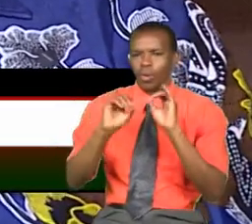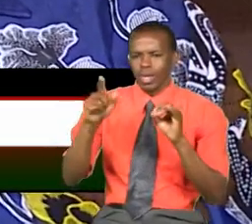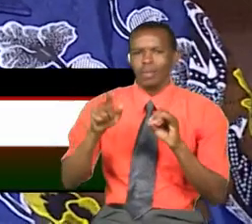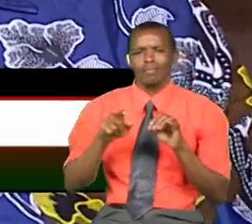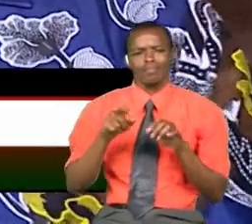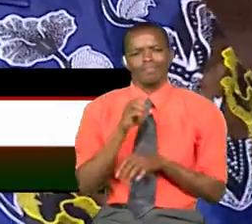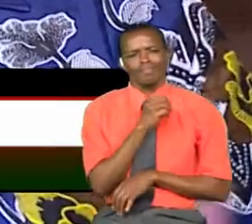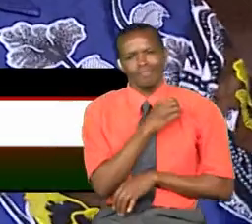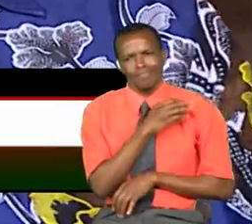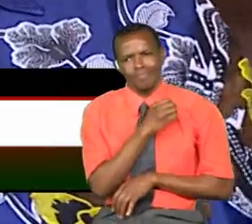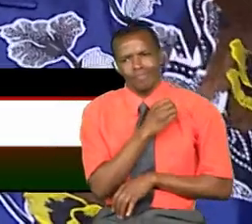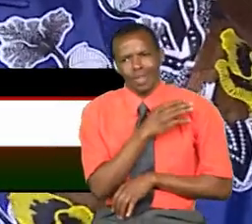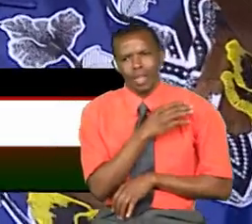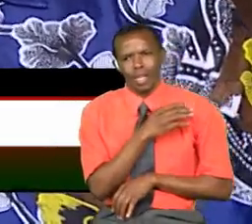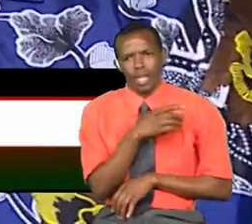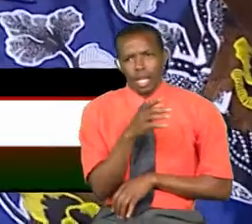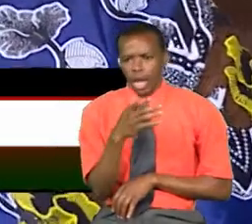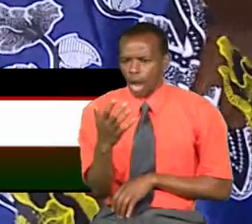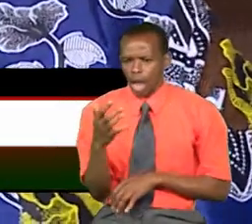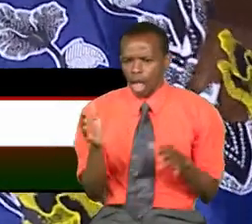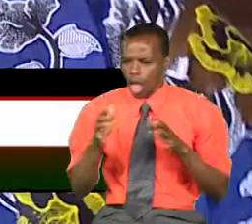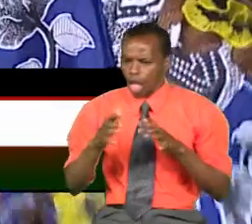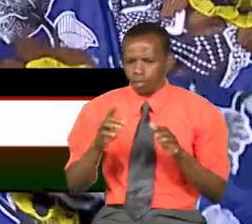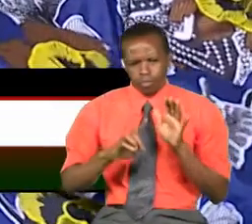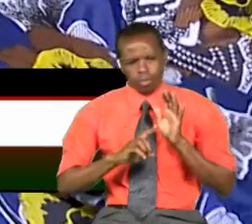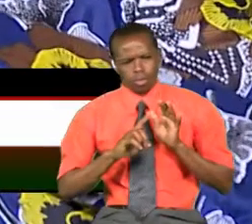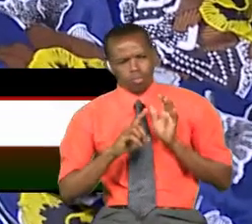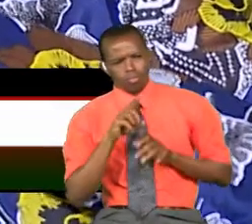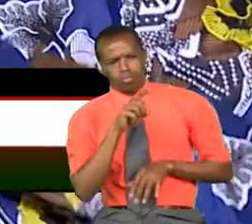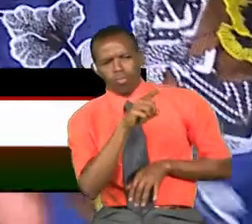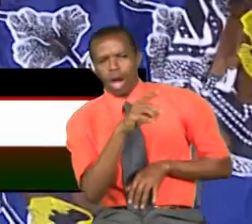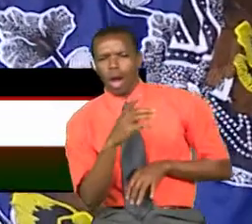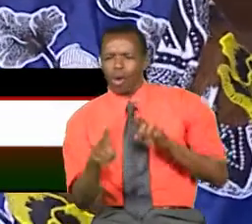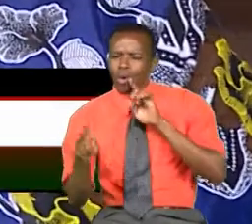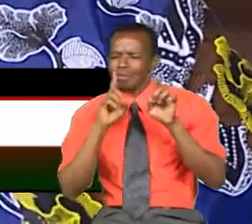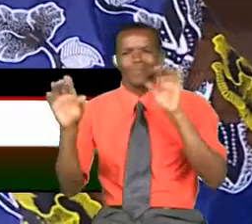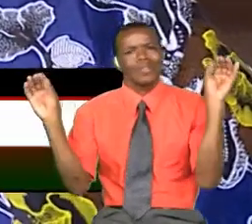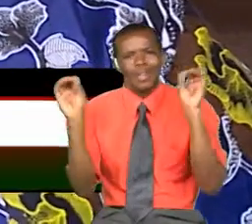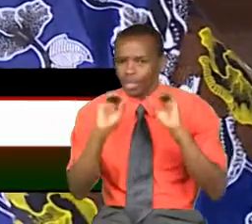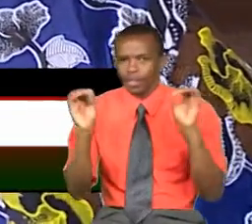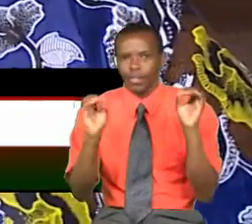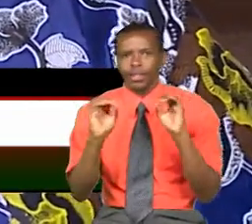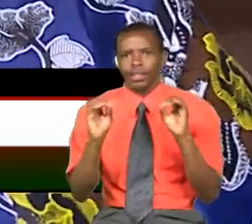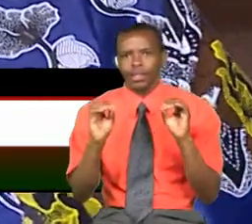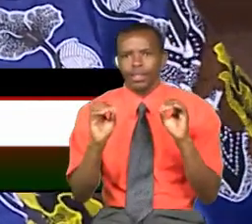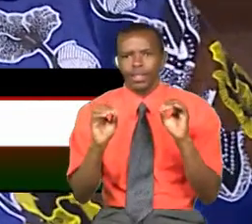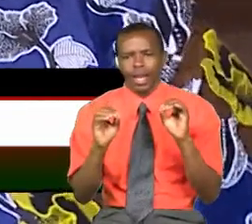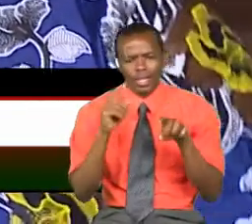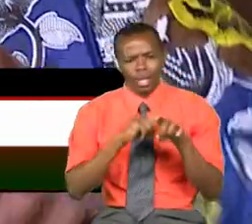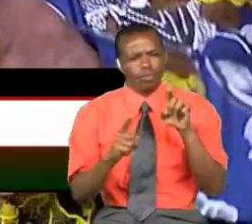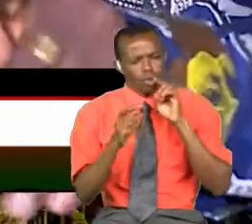sana. Ananifanya mtu namna hii. Hakuweza kuzungumza hata kidogo bwana. Sasa tukizungumza na